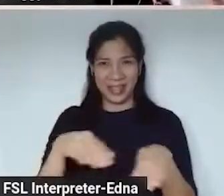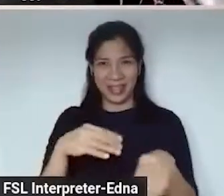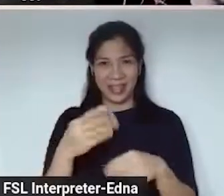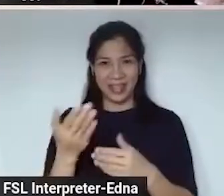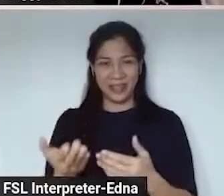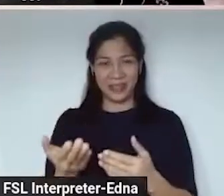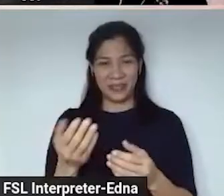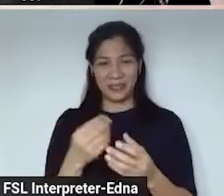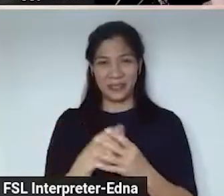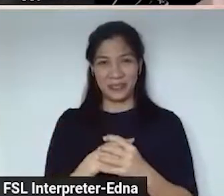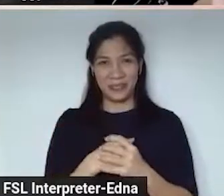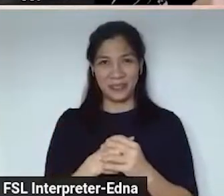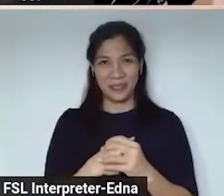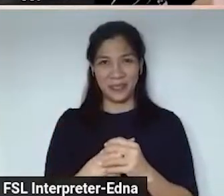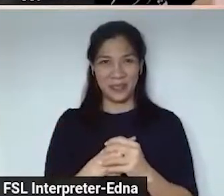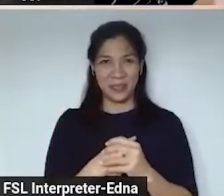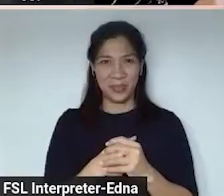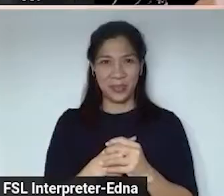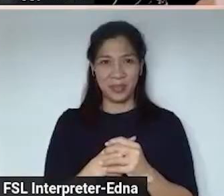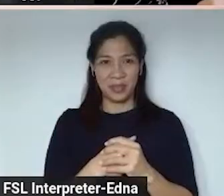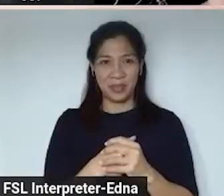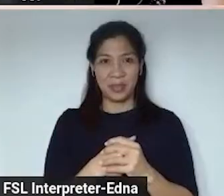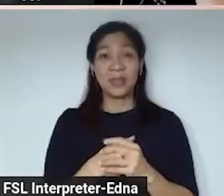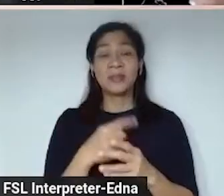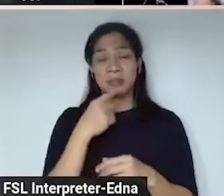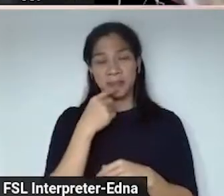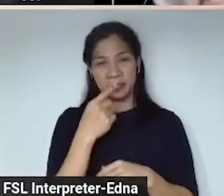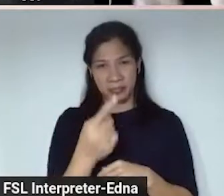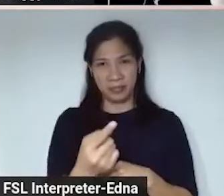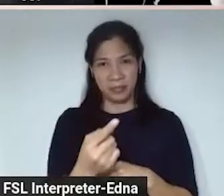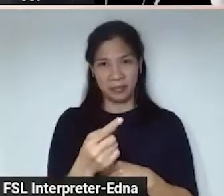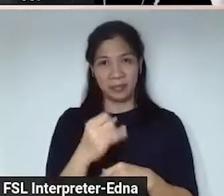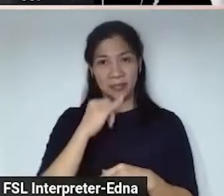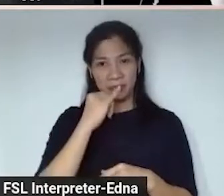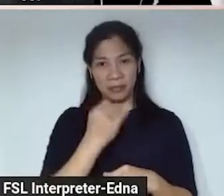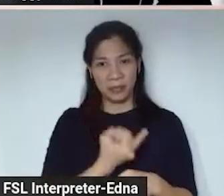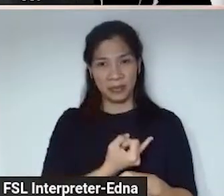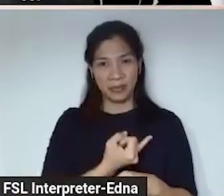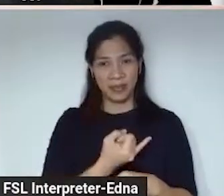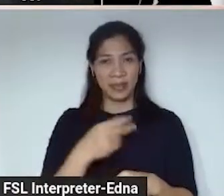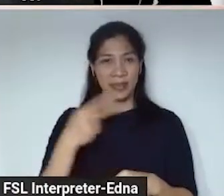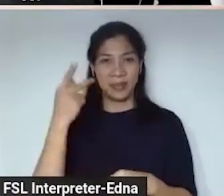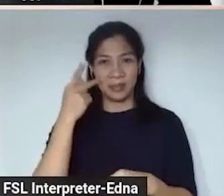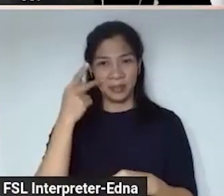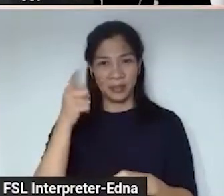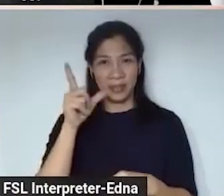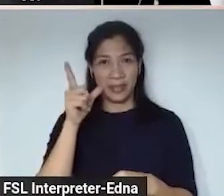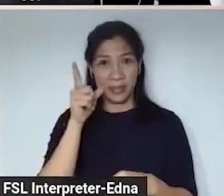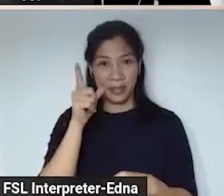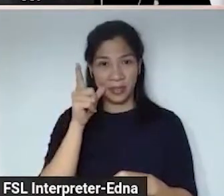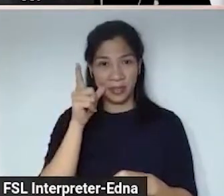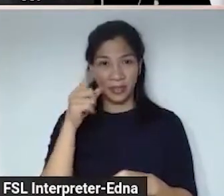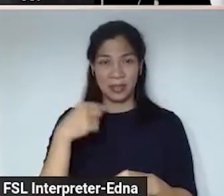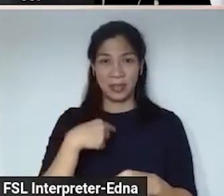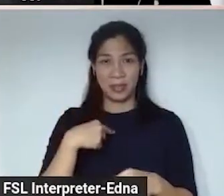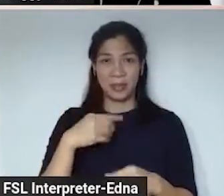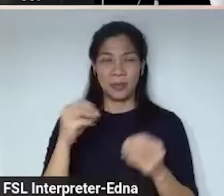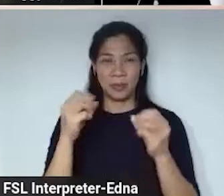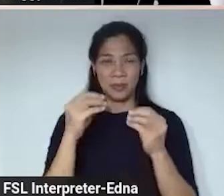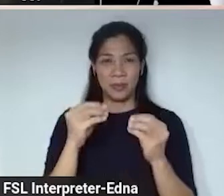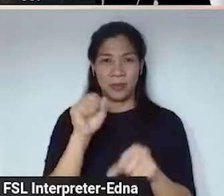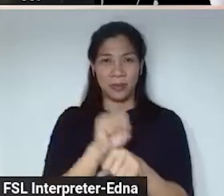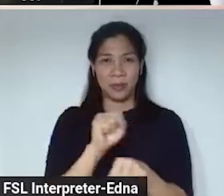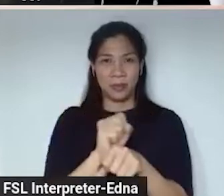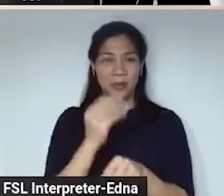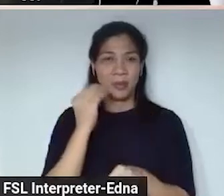Edel. Gaya nga nung introduction ni Ma'am Peggy kanina, I work in Tahanang Walang Hagdanan